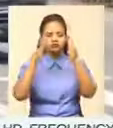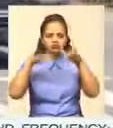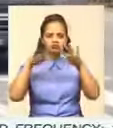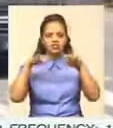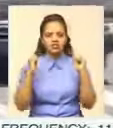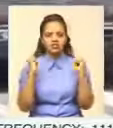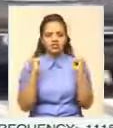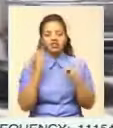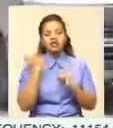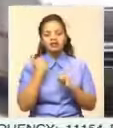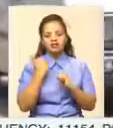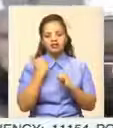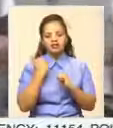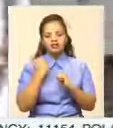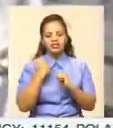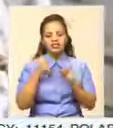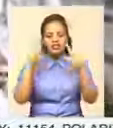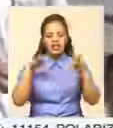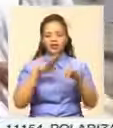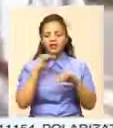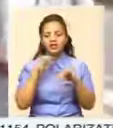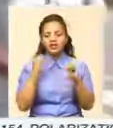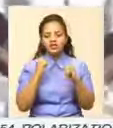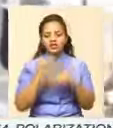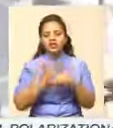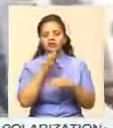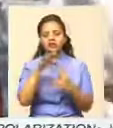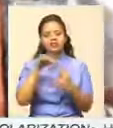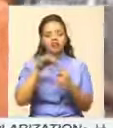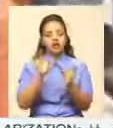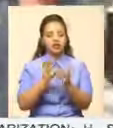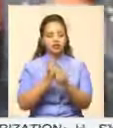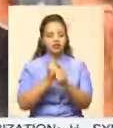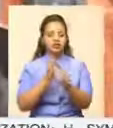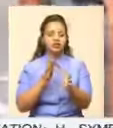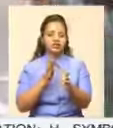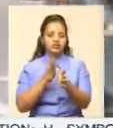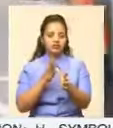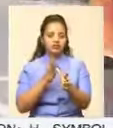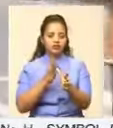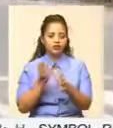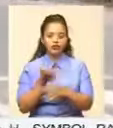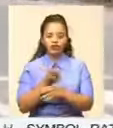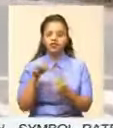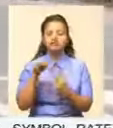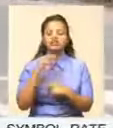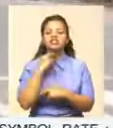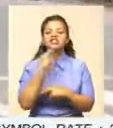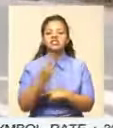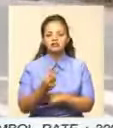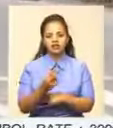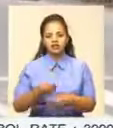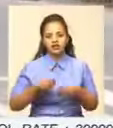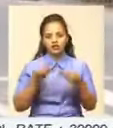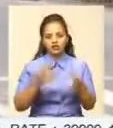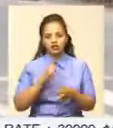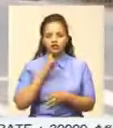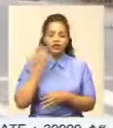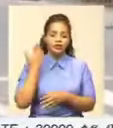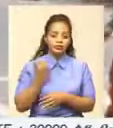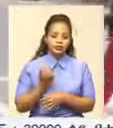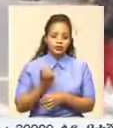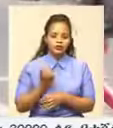ብርድም ነበር ብርድና ዝናብ ሳይበግራቸው የምርጫ ካርዳቸውን ይዘው ተሰልፈው እንግዲህ የምርጫ ድምጻቸውን እየሰጡ ነው